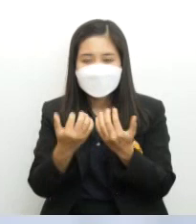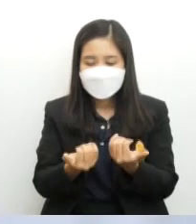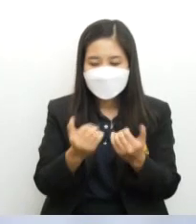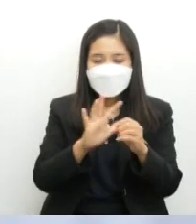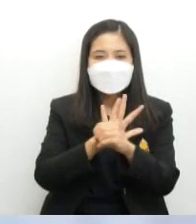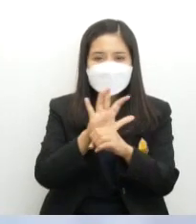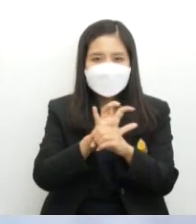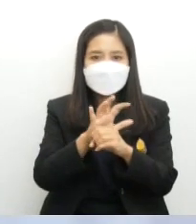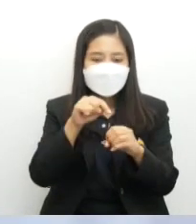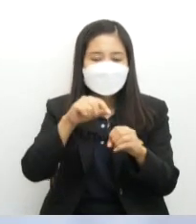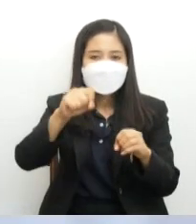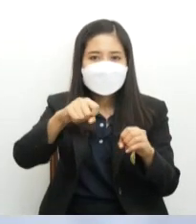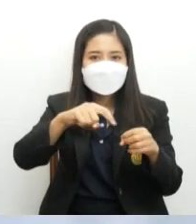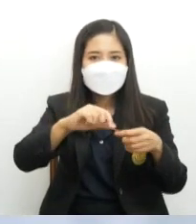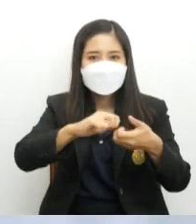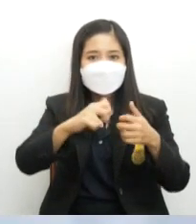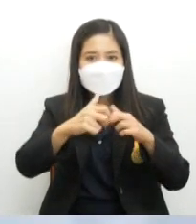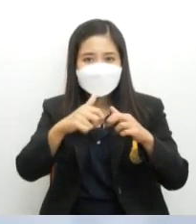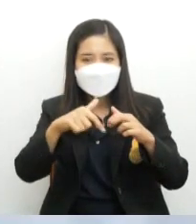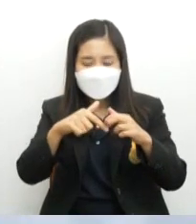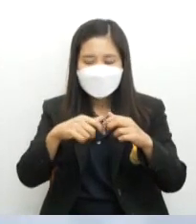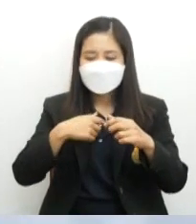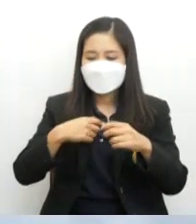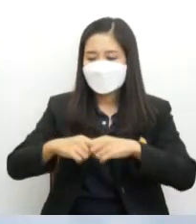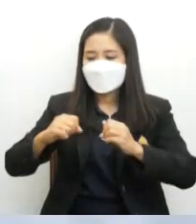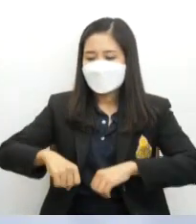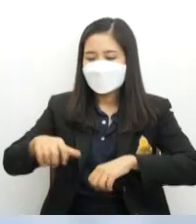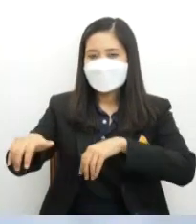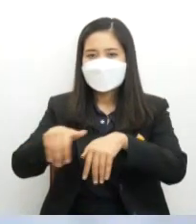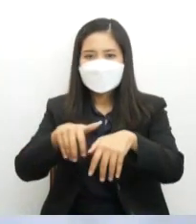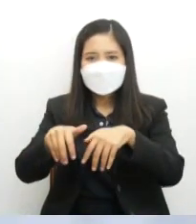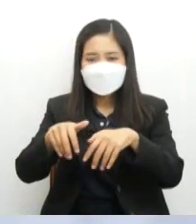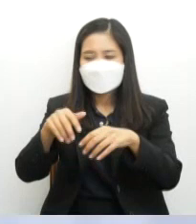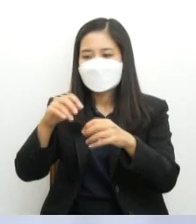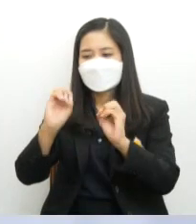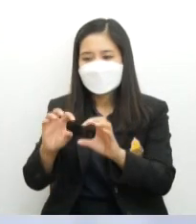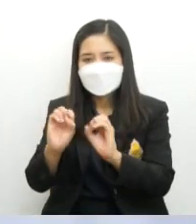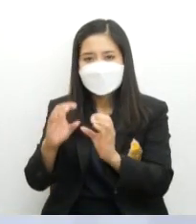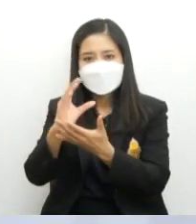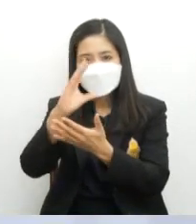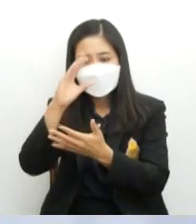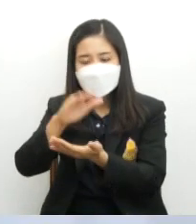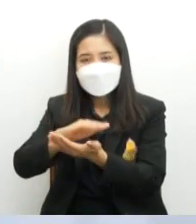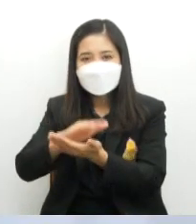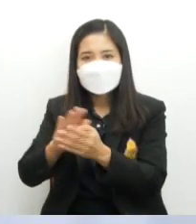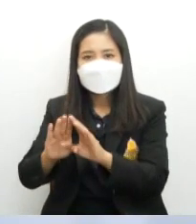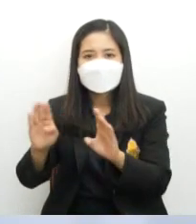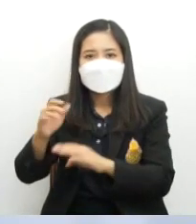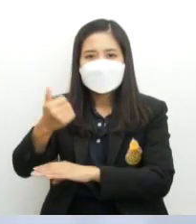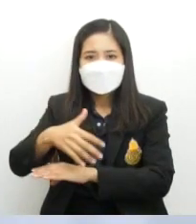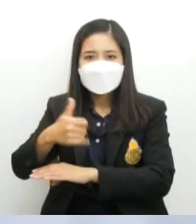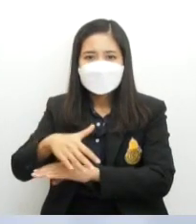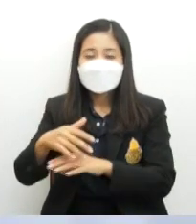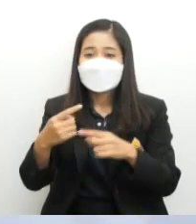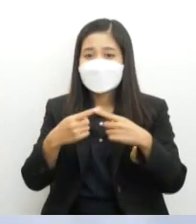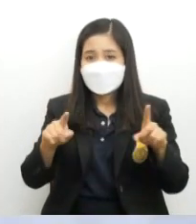รรคทำให้เรานั้นไม่สามารถจัดการศึกษาในสถานศึกษาได้แต่ในขณะเดียวกันเราก็พยายามจะร่วมกันเรียน